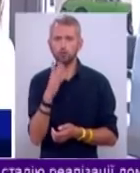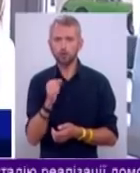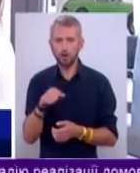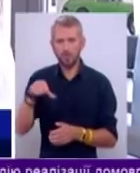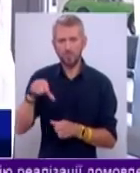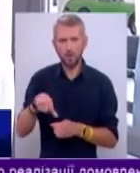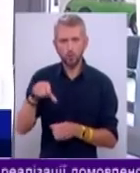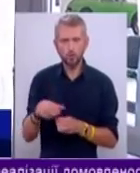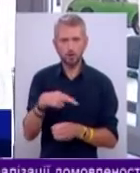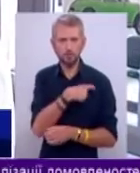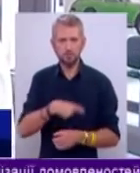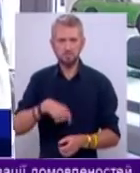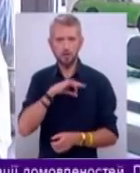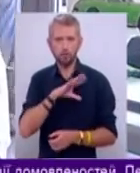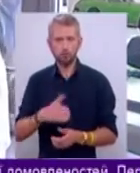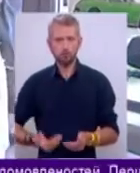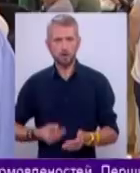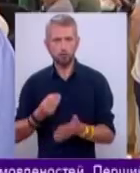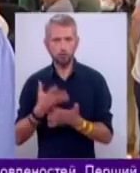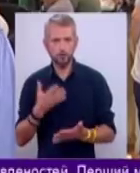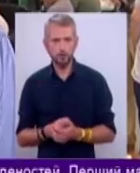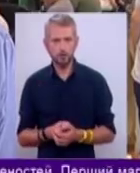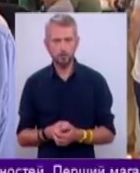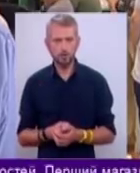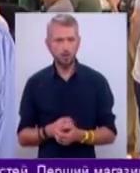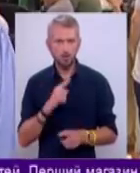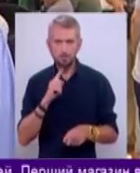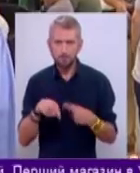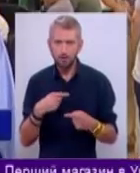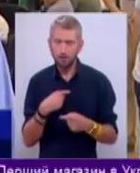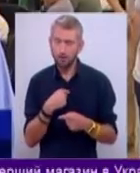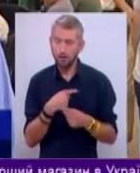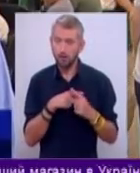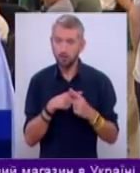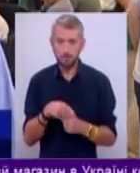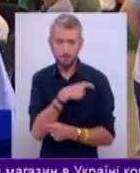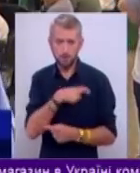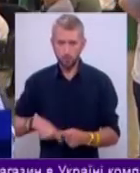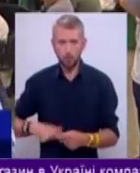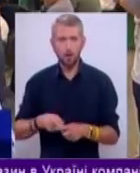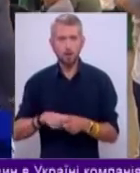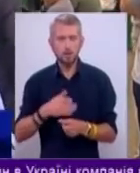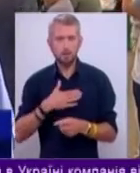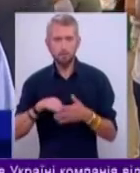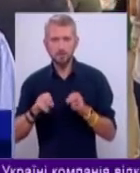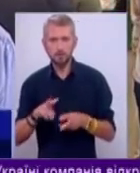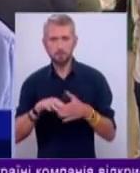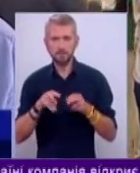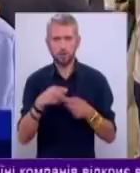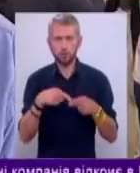не користується, бо життя дорожче. Постоянно пристегиваюсь, тому що це моя безпечність і безпечність інших